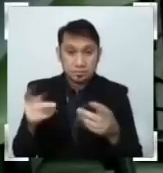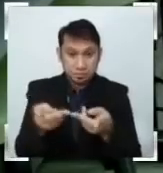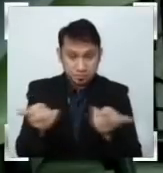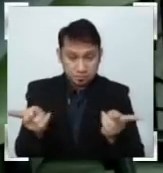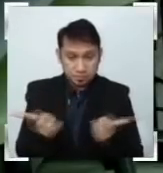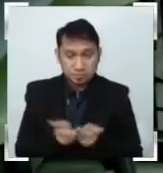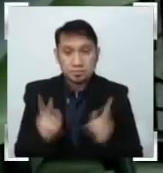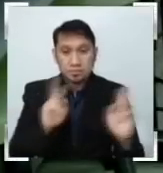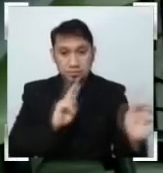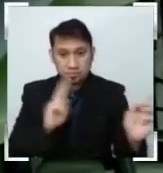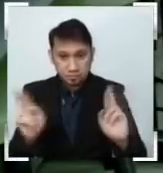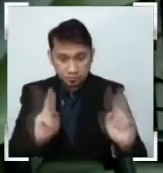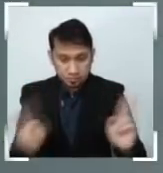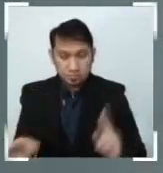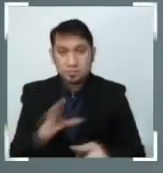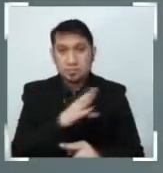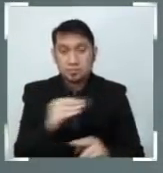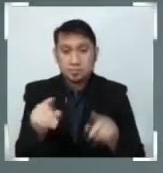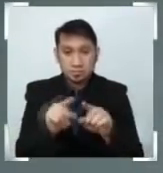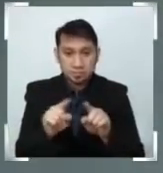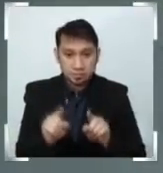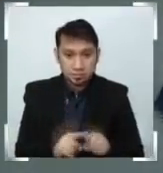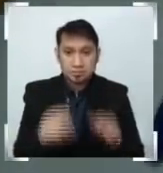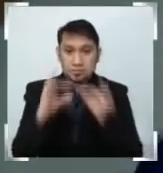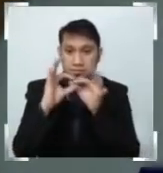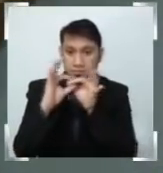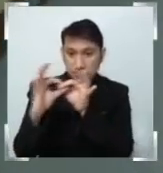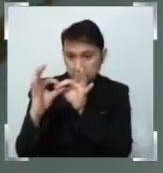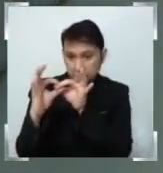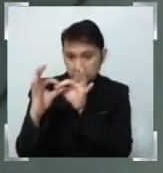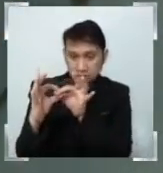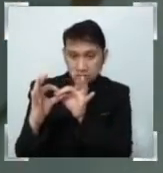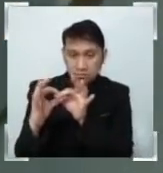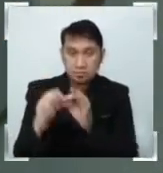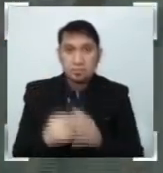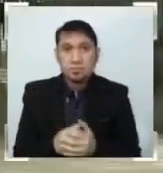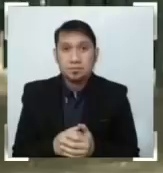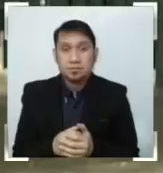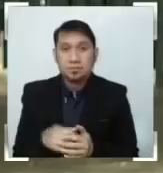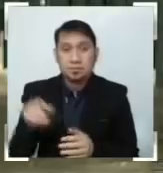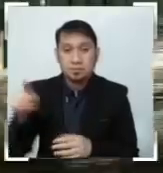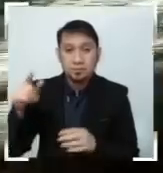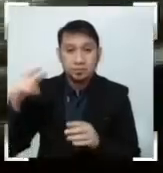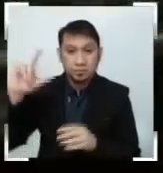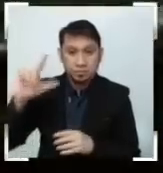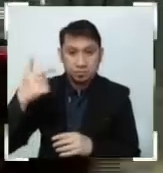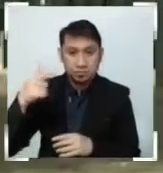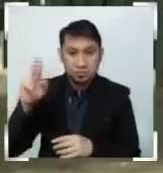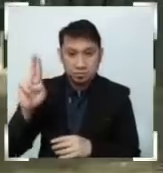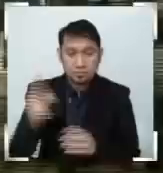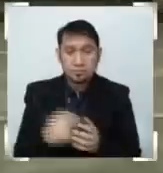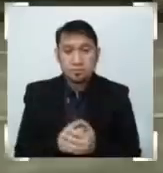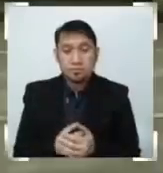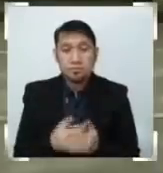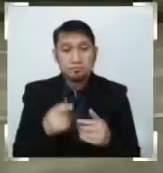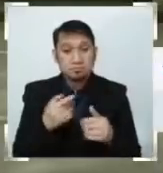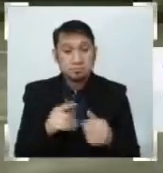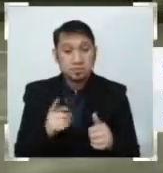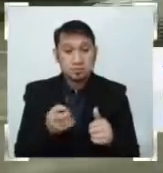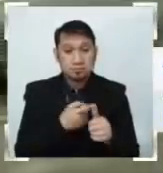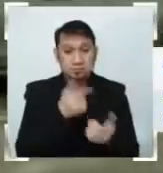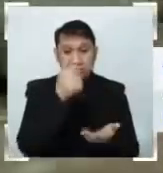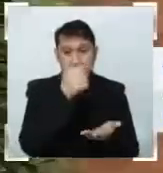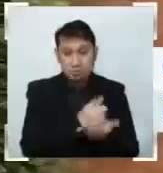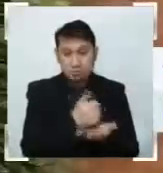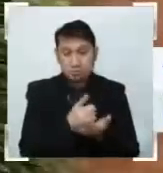pang-apat, kailangan may coordination or concurrence ng local government. Nauna nang inaprobahan ng IATF ang rekomendasyon ng